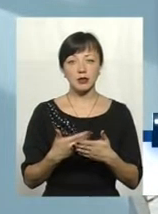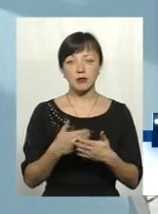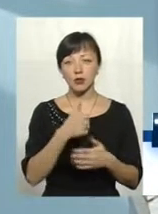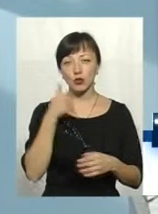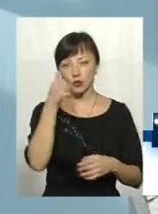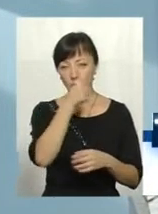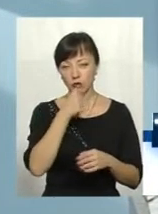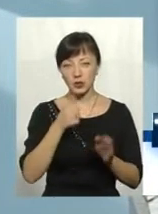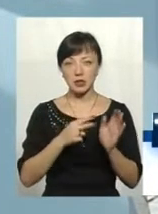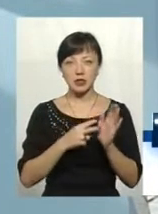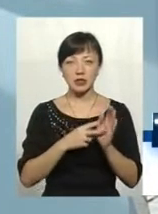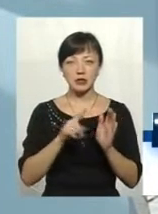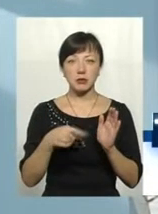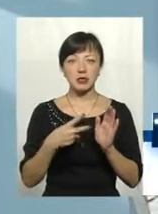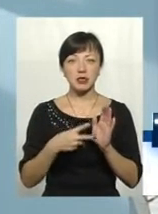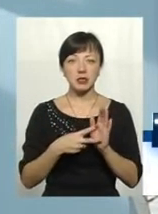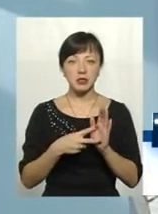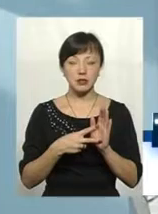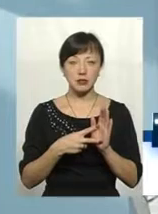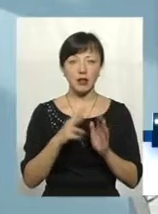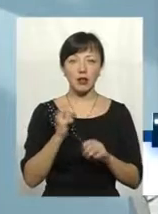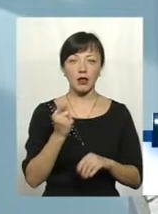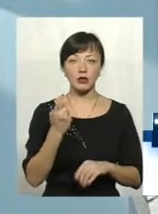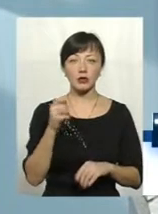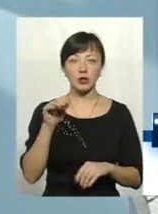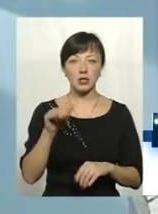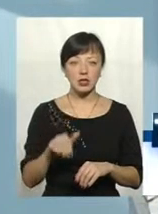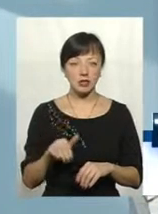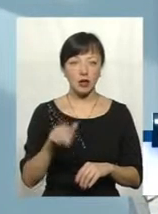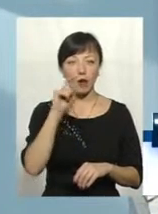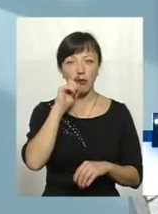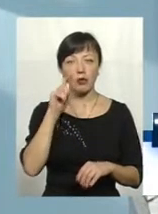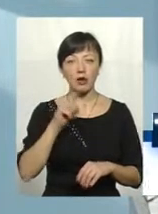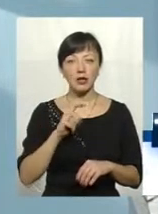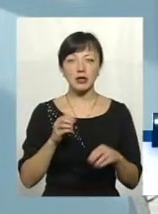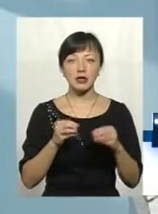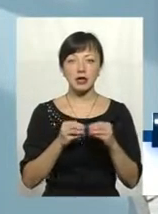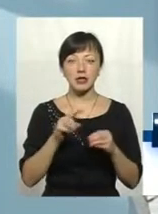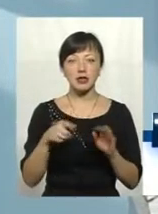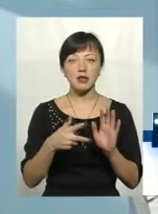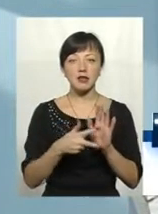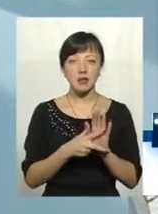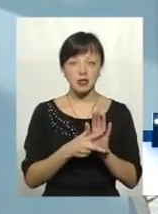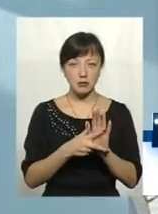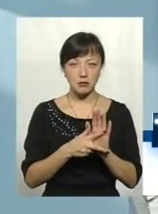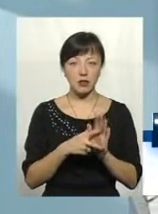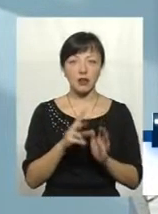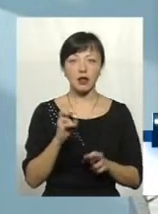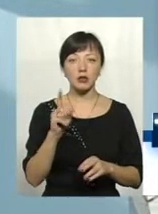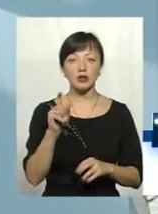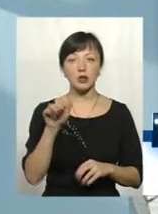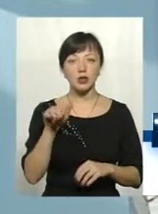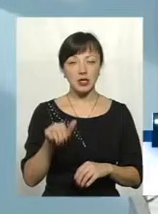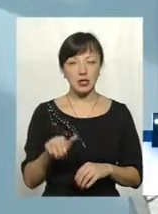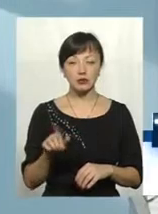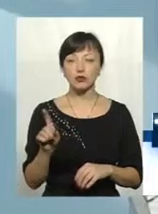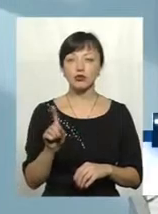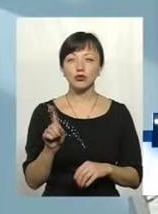році становила 7,7 на 100 тисяч населення, по Україні 10,8. Але